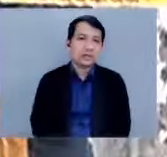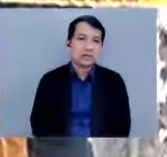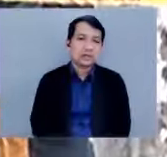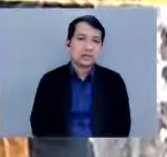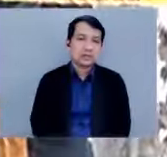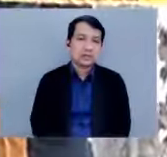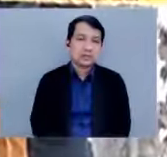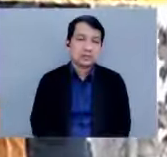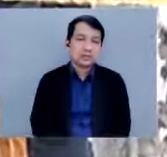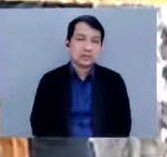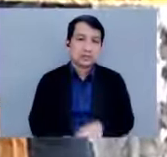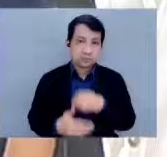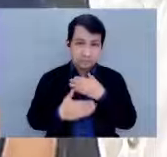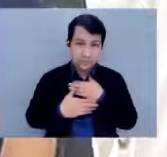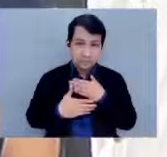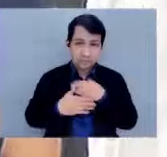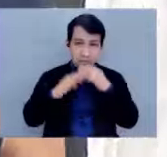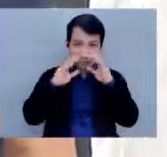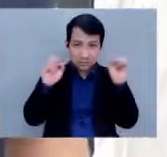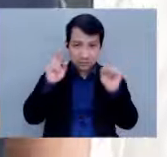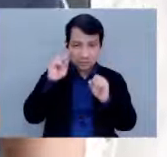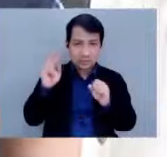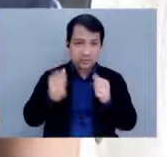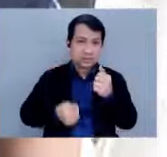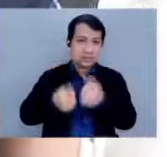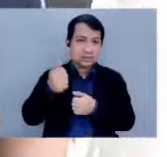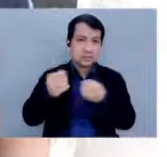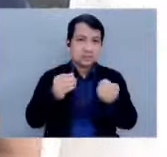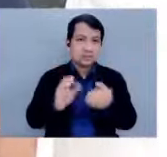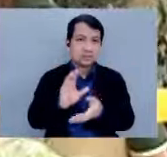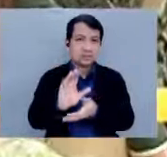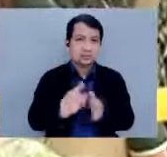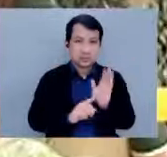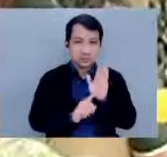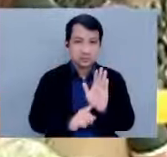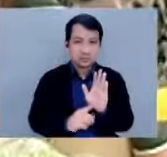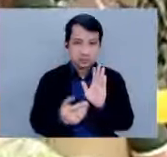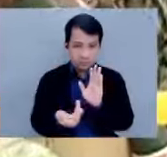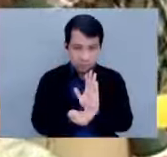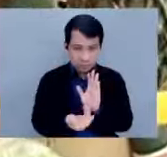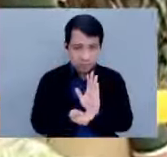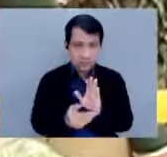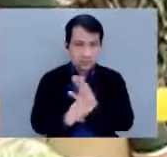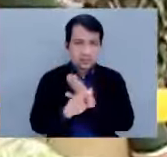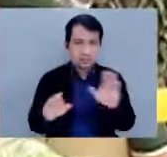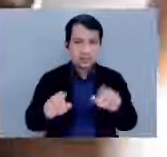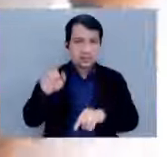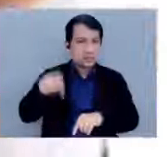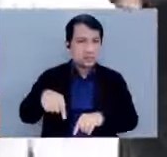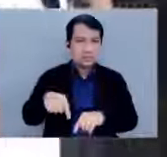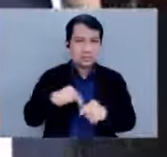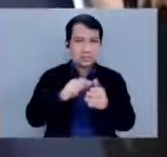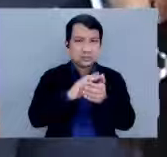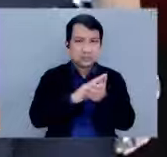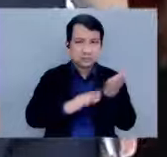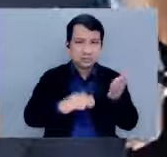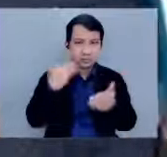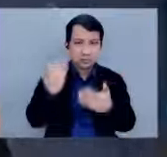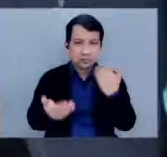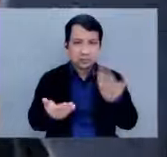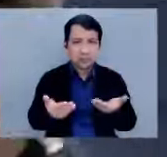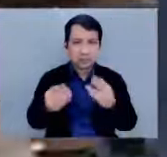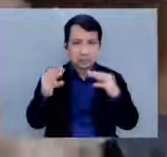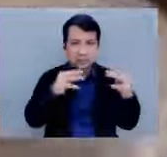Ikinatuwa ni Pangulong Marcos ang matagumpay na operasyon. Patunay lang daw ito na hindi kailangang maging madugo ang drug war. This